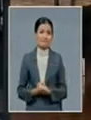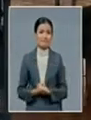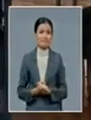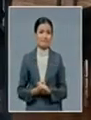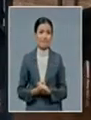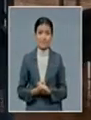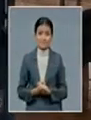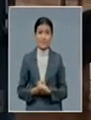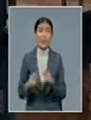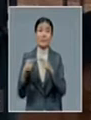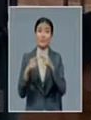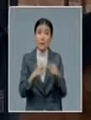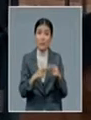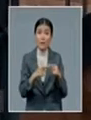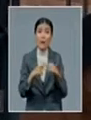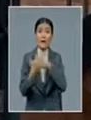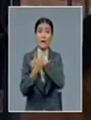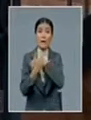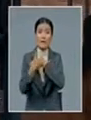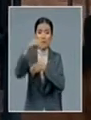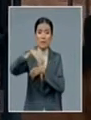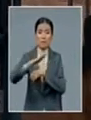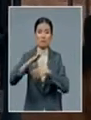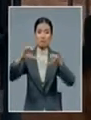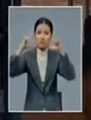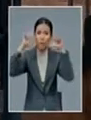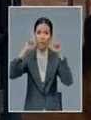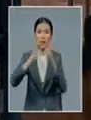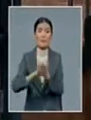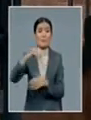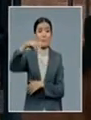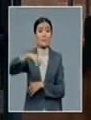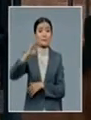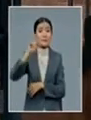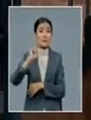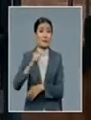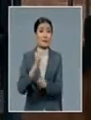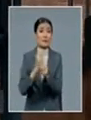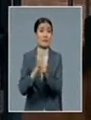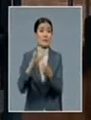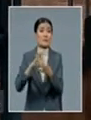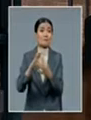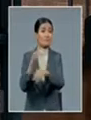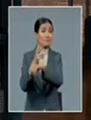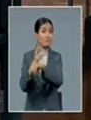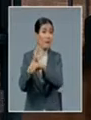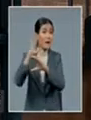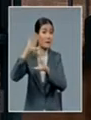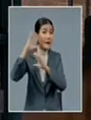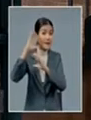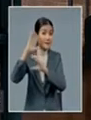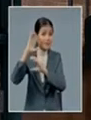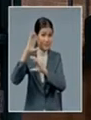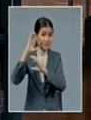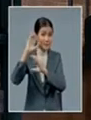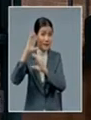จากมาลดีฟนะคะไปติดตามเรื่องนี้กันหน่อยนะคะบริษัทชื่อดังอย่างบริษัทไวน์สไตน์คอมพานีซึ่งเป็นสตูดิโอภาพยนตร์ของฮาร์วีย์ไวน์สไตน